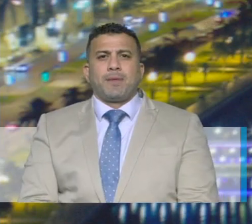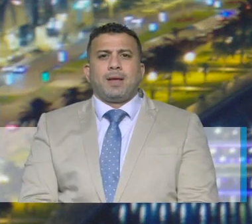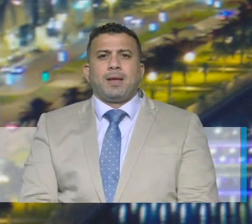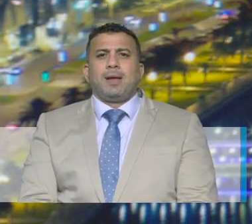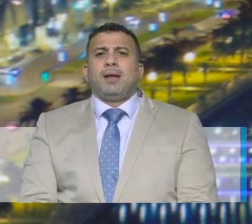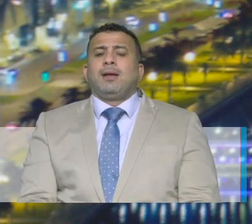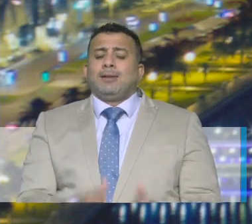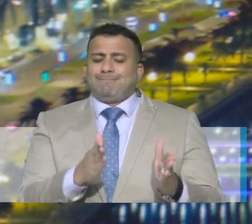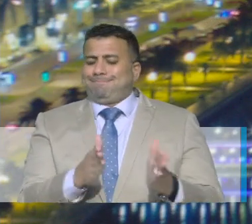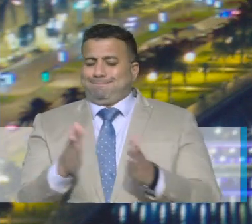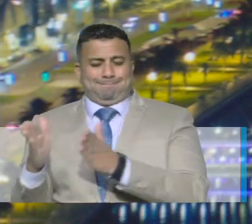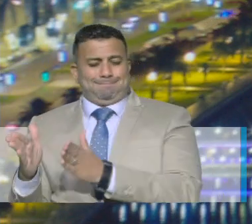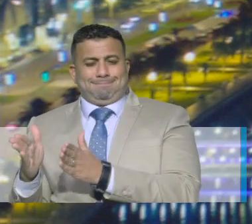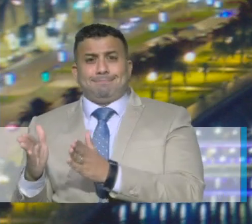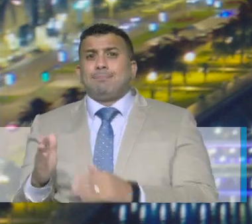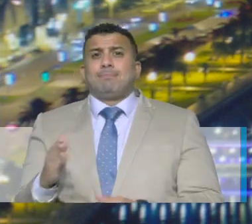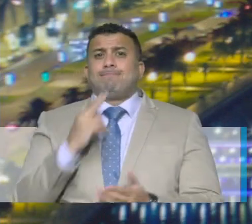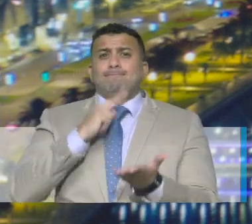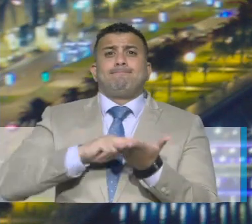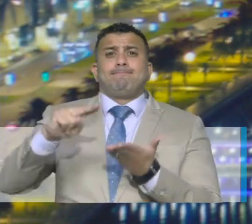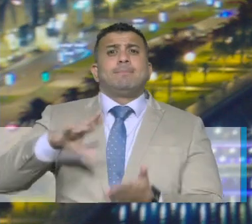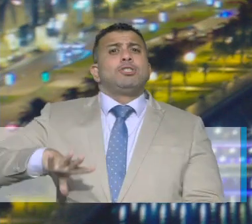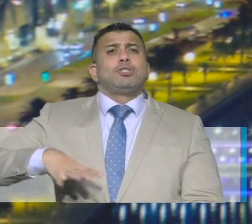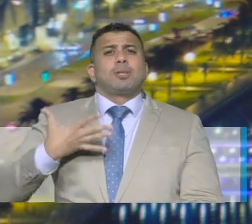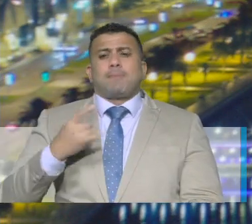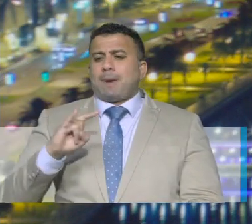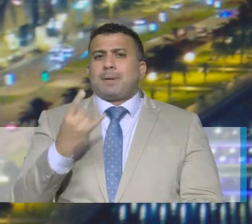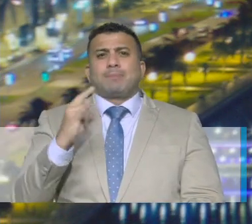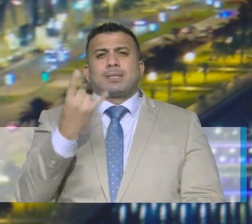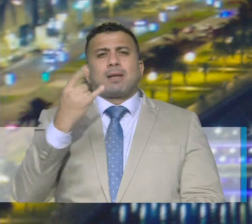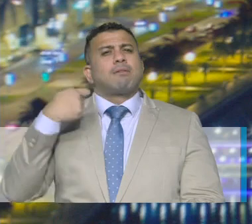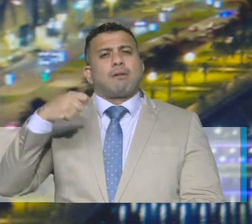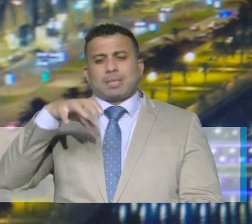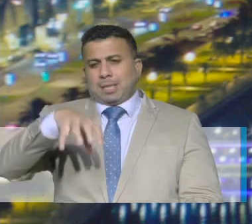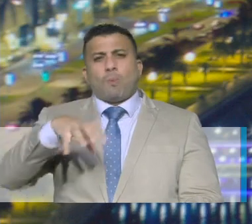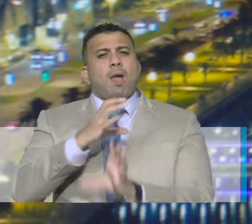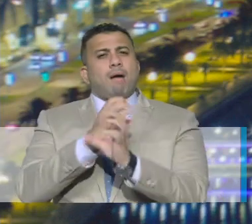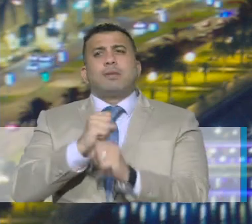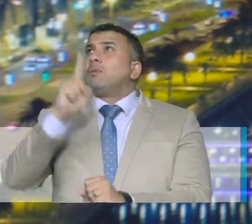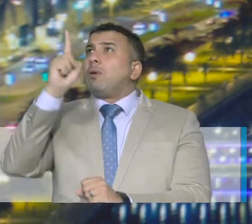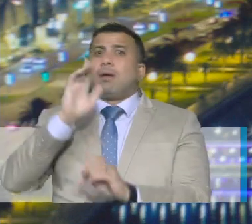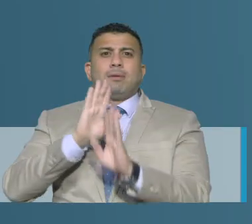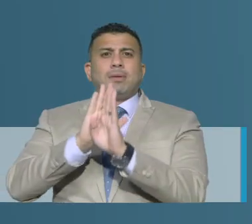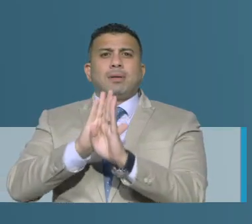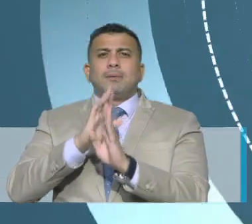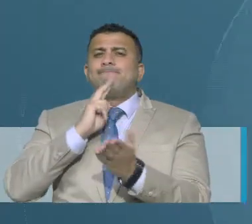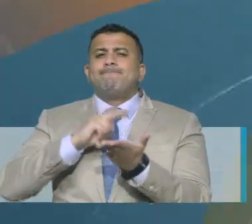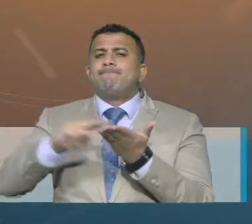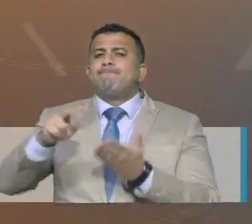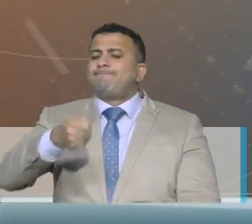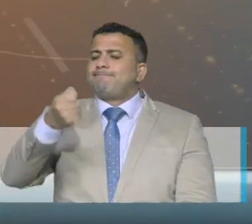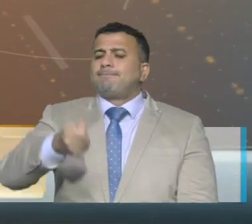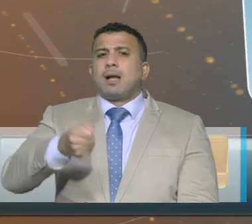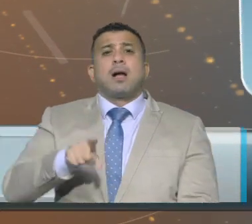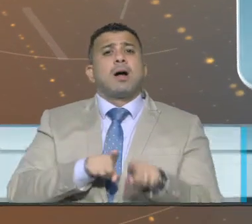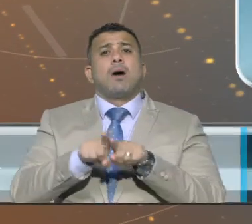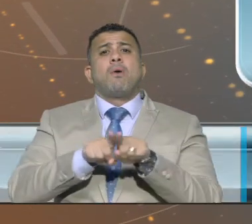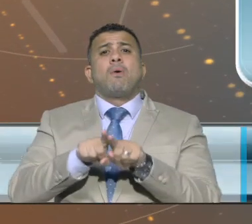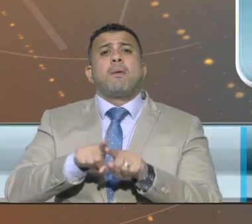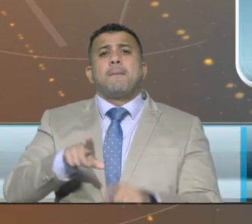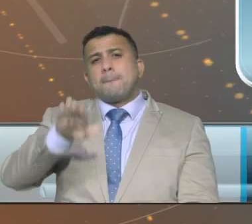في سياق منفصل بعث صاحب السمو الشيخ محمد بن زايد ال نهيان رئيس الدوله حفظه الله ورعاه برقيه